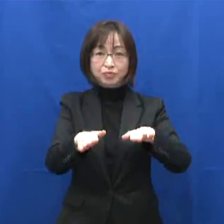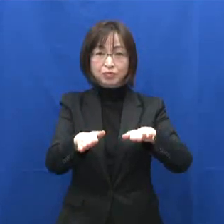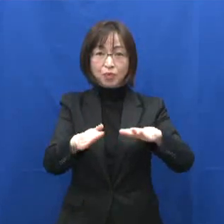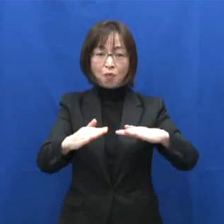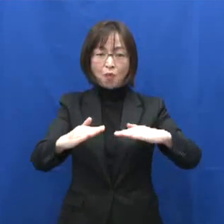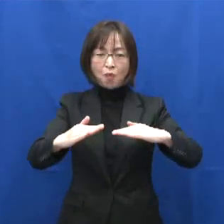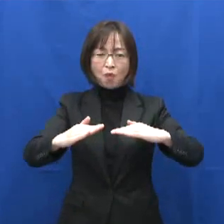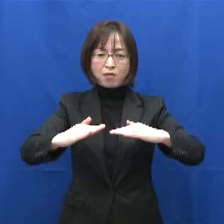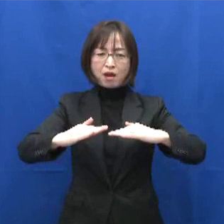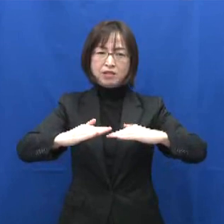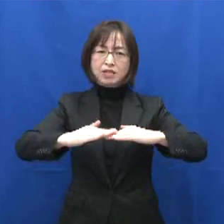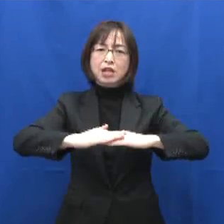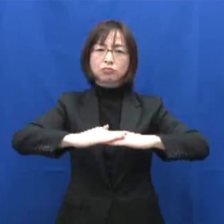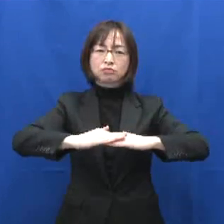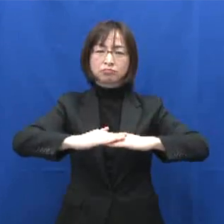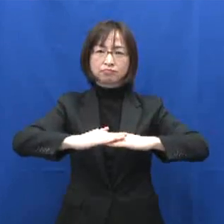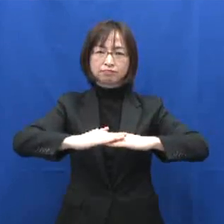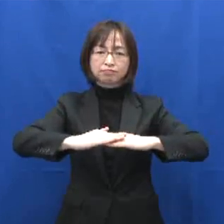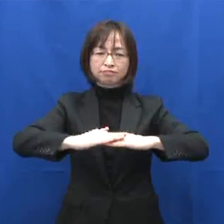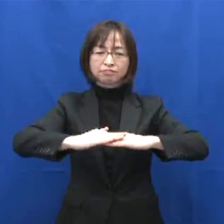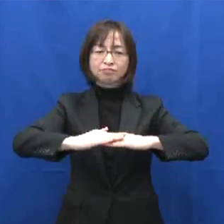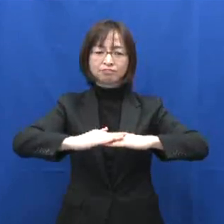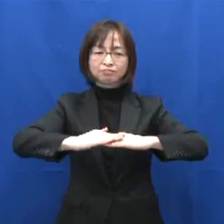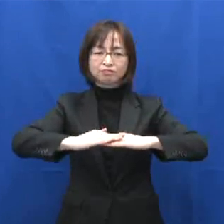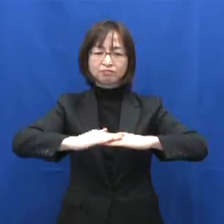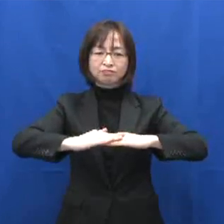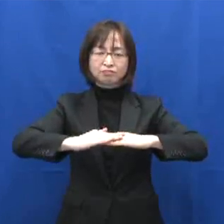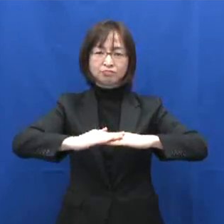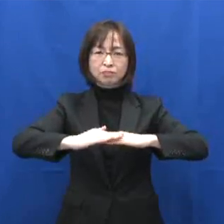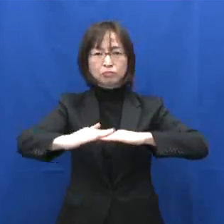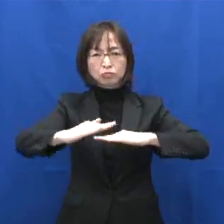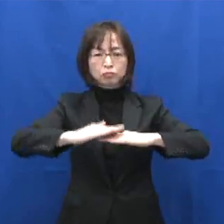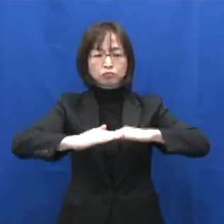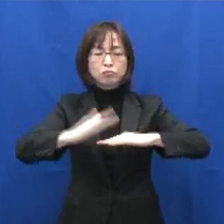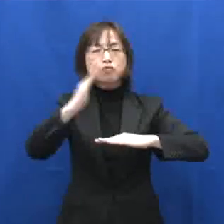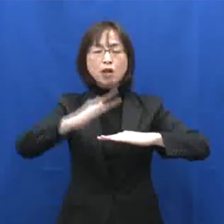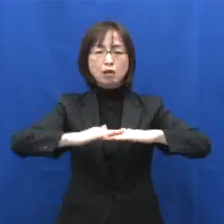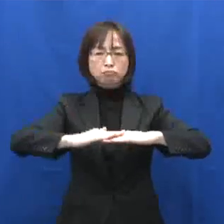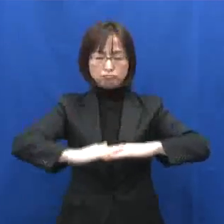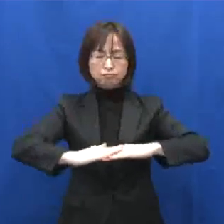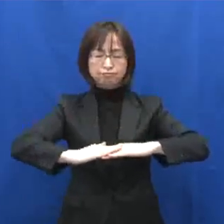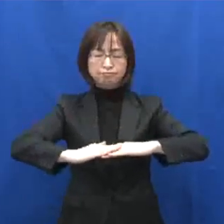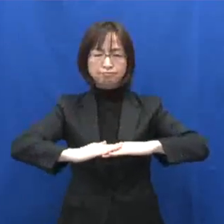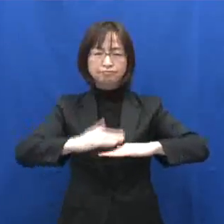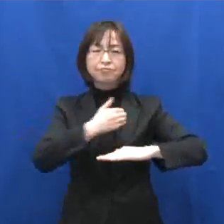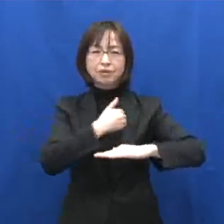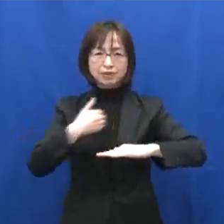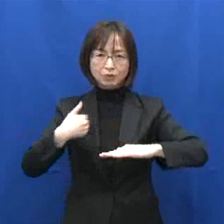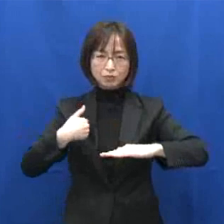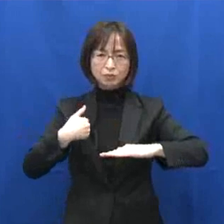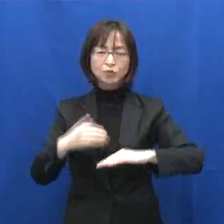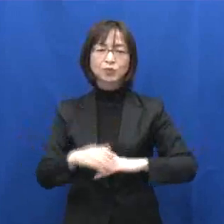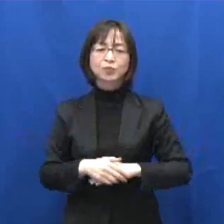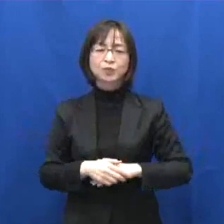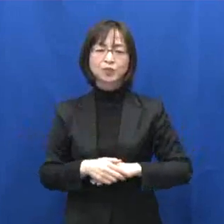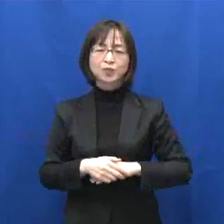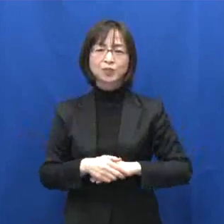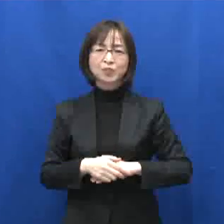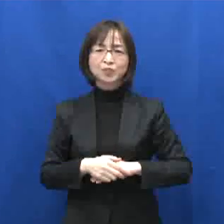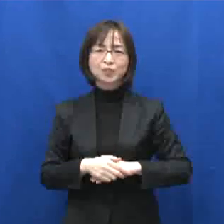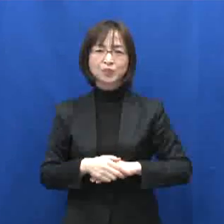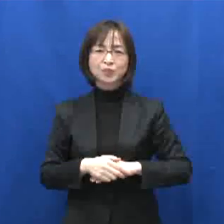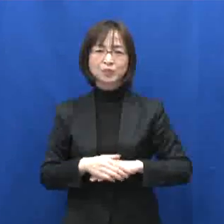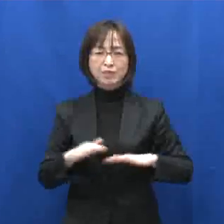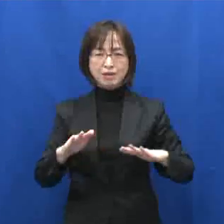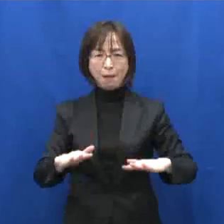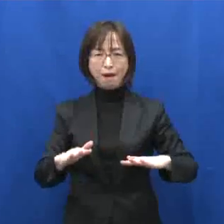中に折り込みますと、摩擦でずれることもね、あまりないそうですので、はい、今ね、これ中にね、